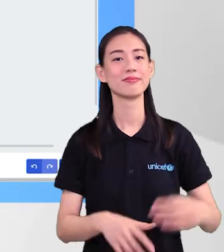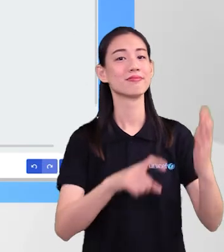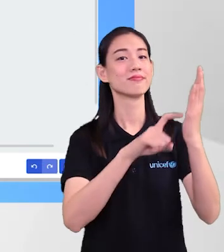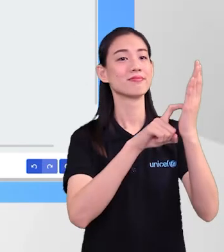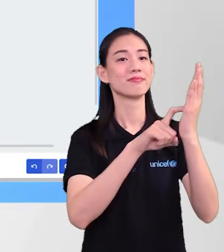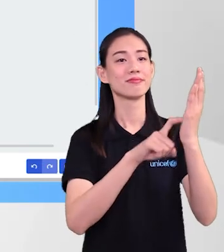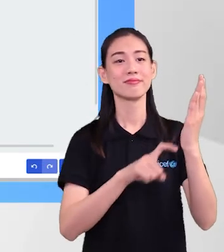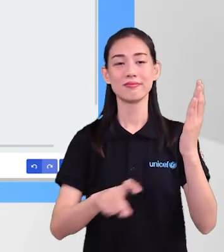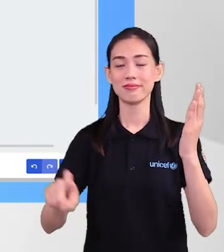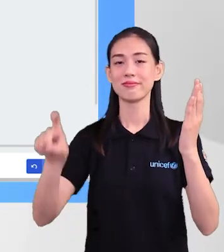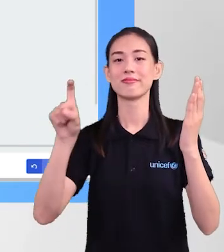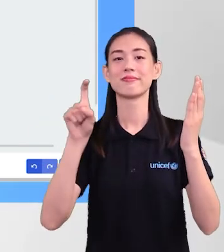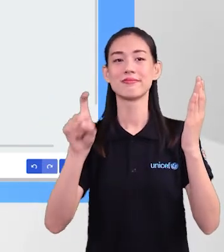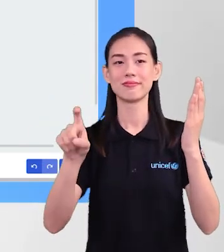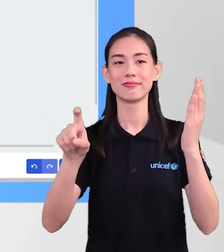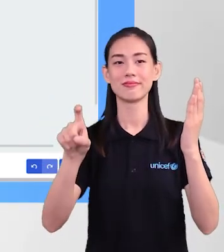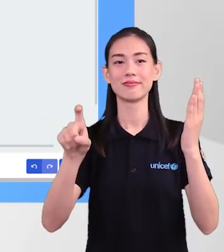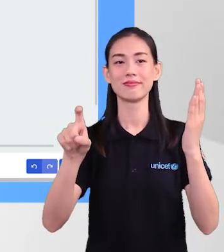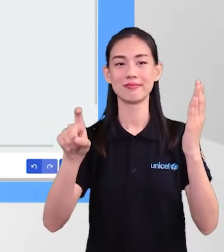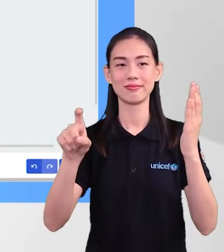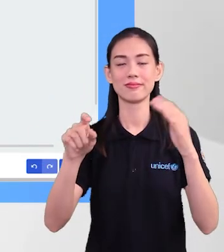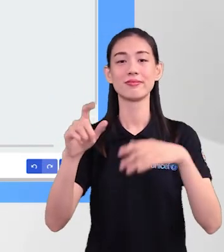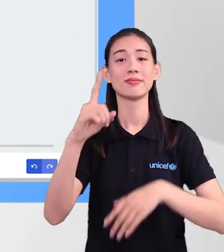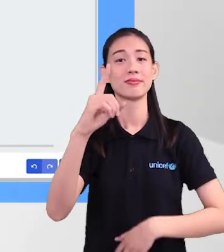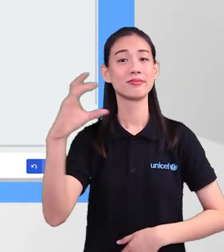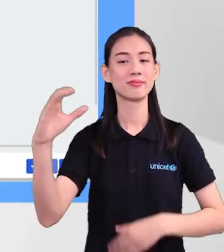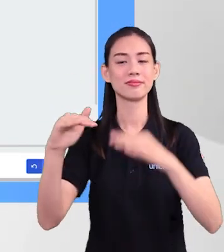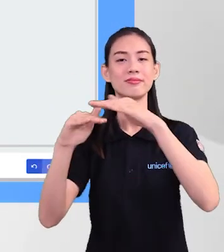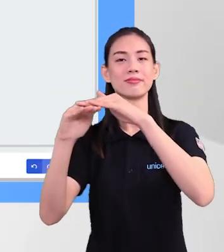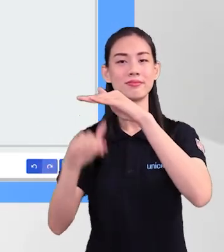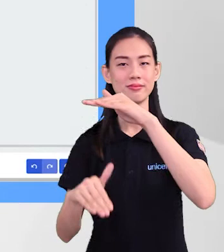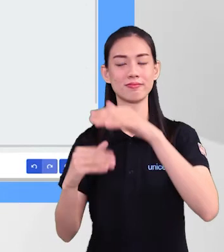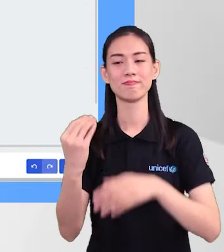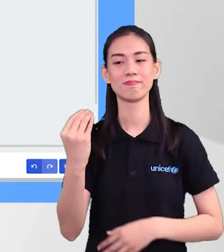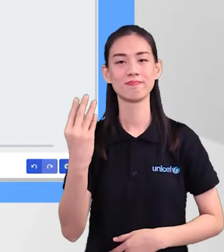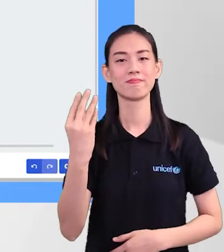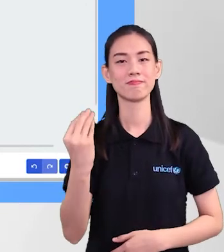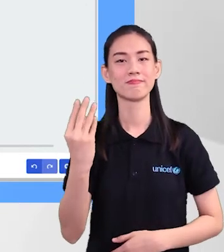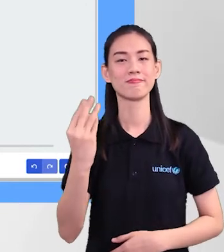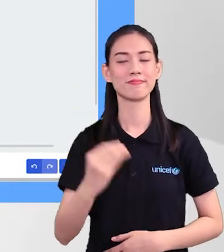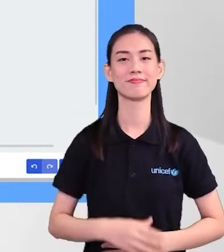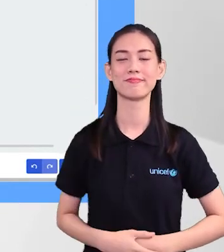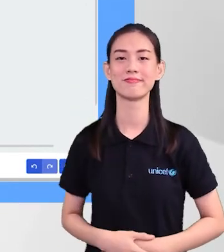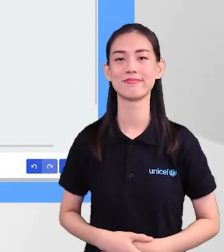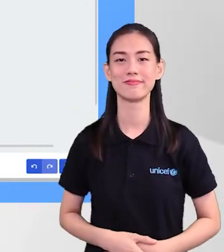Gunakan blok perbandingan untuk tunjukkan jika light level kurang daripada 100, nyalakan LED luaran.